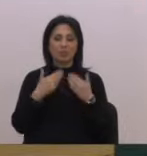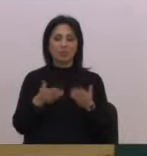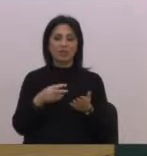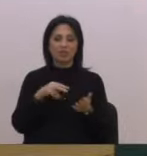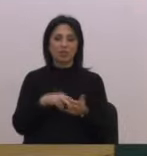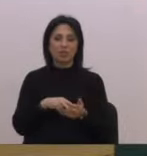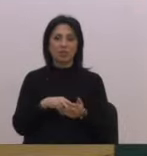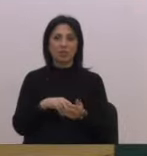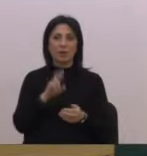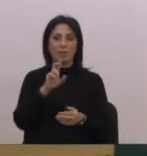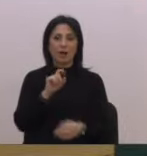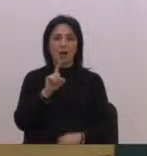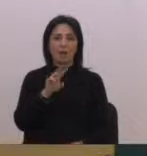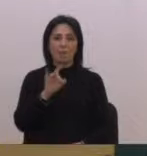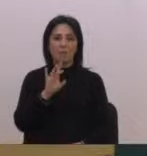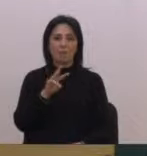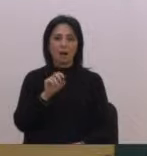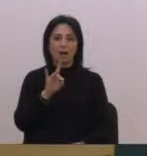gaz, pahmaro.